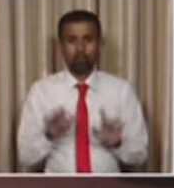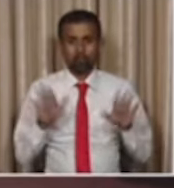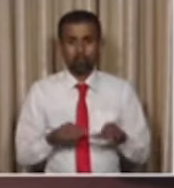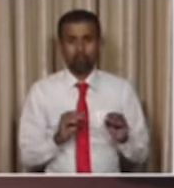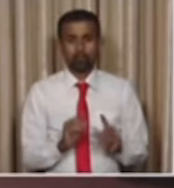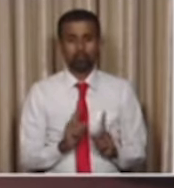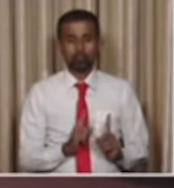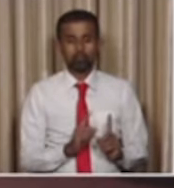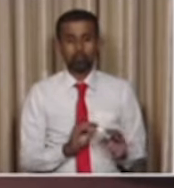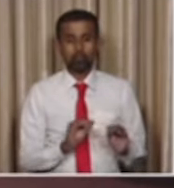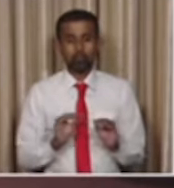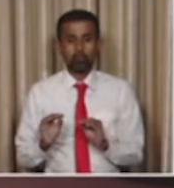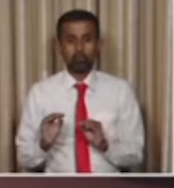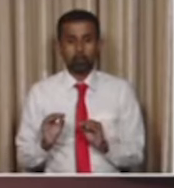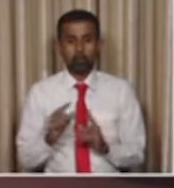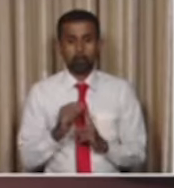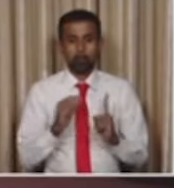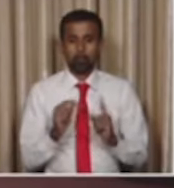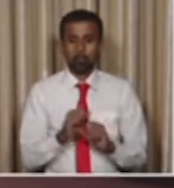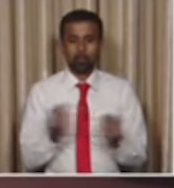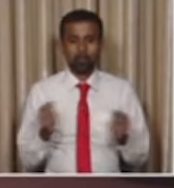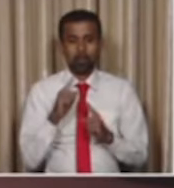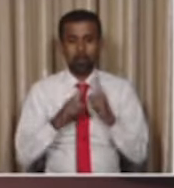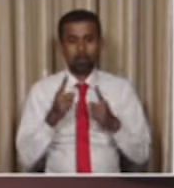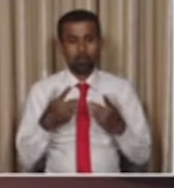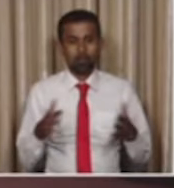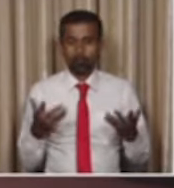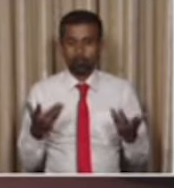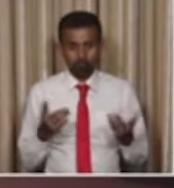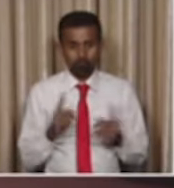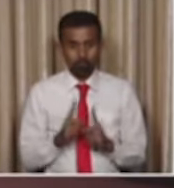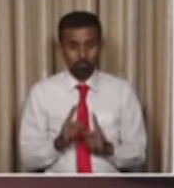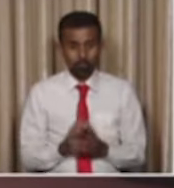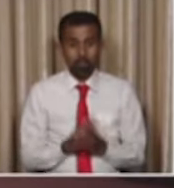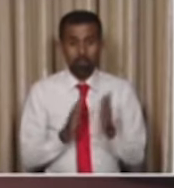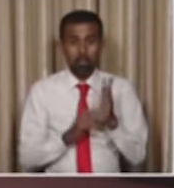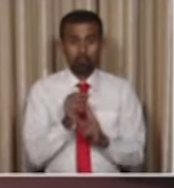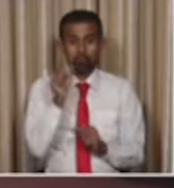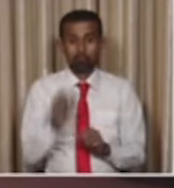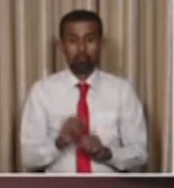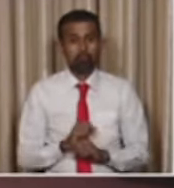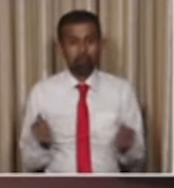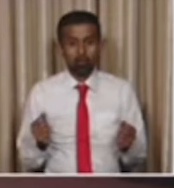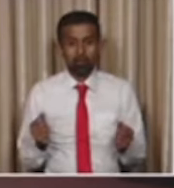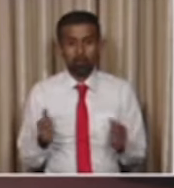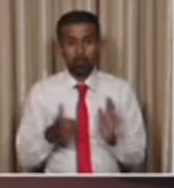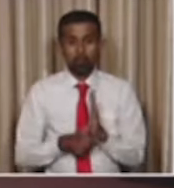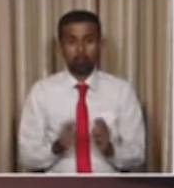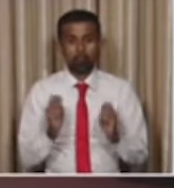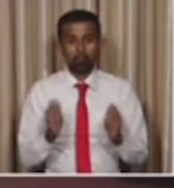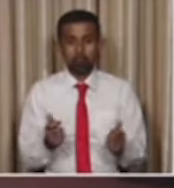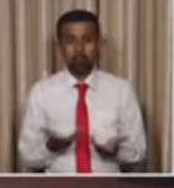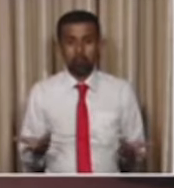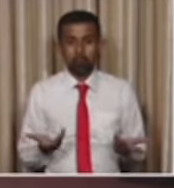කල් තියාගෙන ඉන්නවා. මොකද mantriවරයෙක් නැත්තම් කතාව නැති වෙන එක විතරයි. හැබැයි අමාත්‍යවරයෙක් නැත්තම් පනත ඉදිරිපත් කරන්න